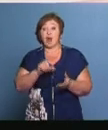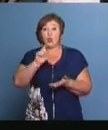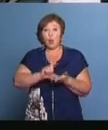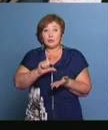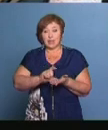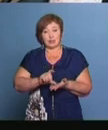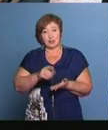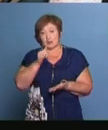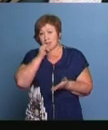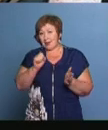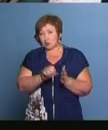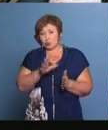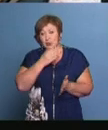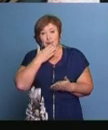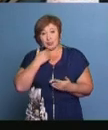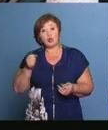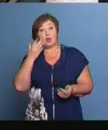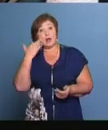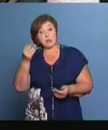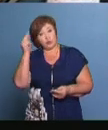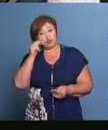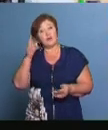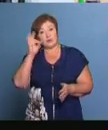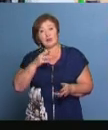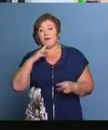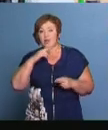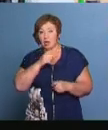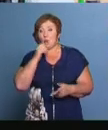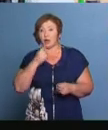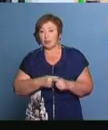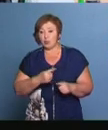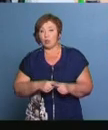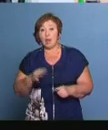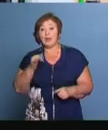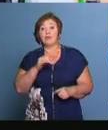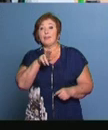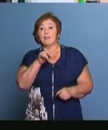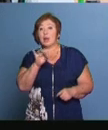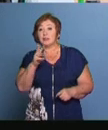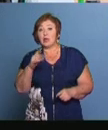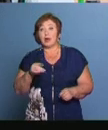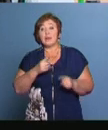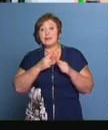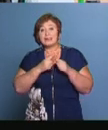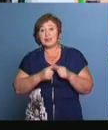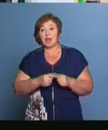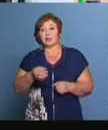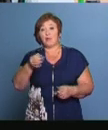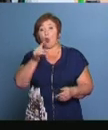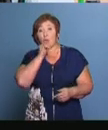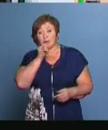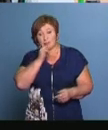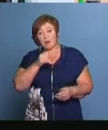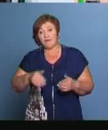сигарет, нет. Но западные ученые выявили вредную химию. Пропиленгликоль при постоянном его употреблении он вызывает угнетение центральной